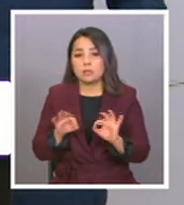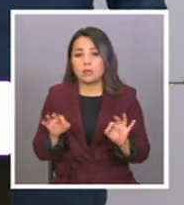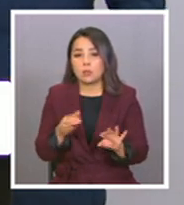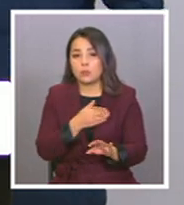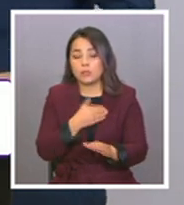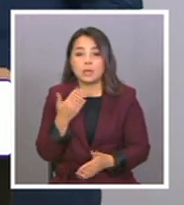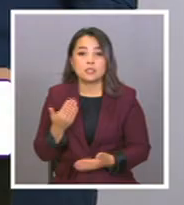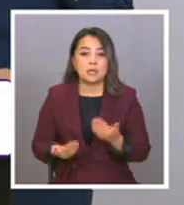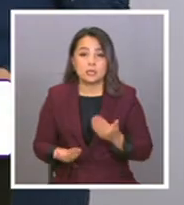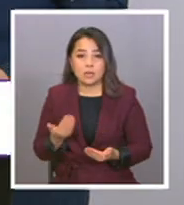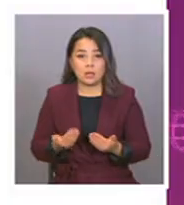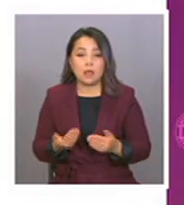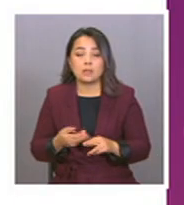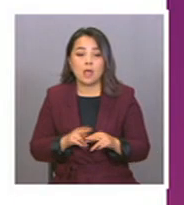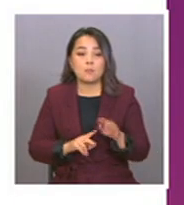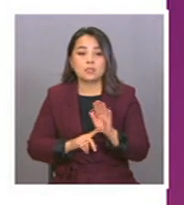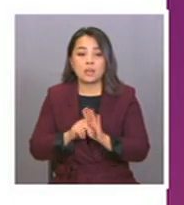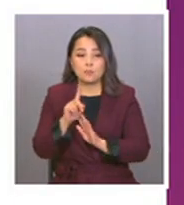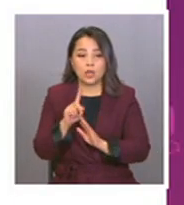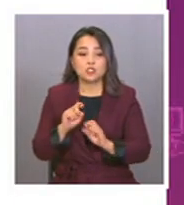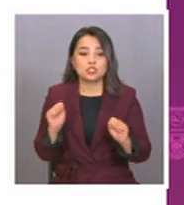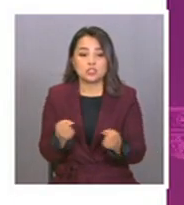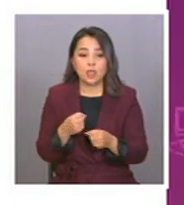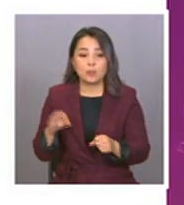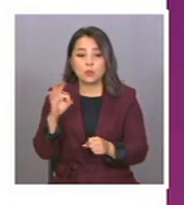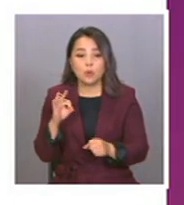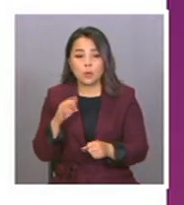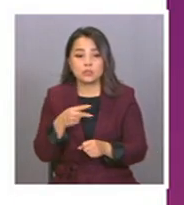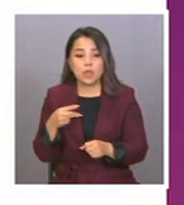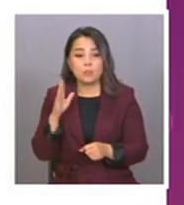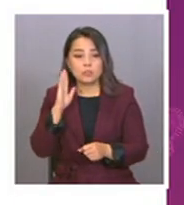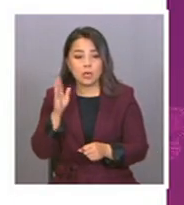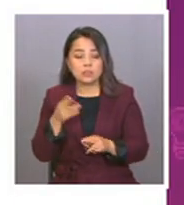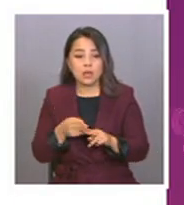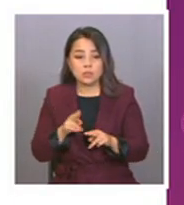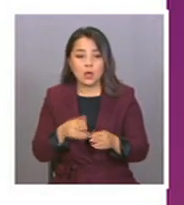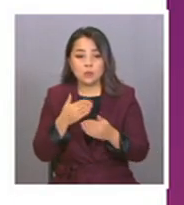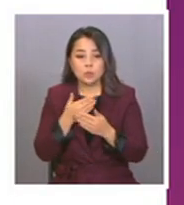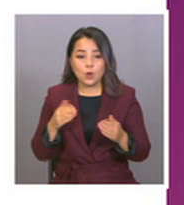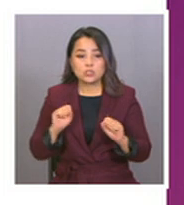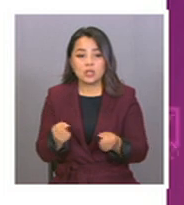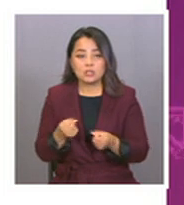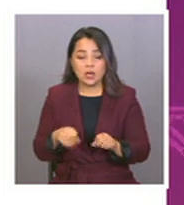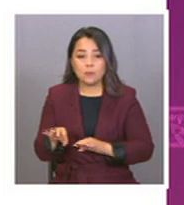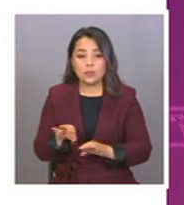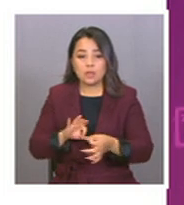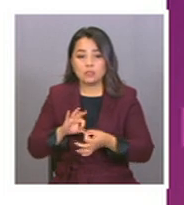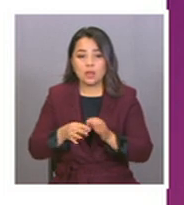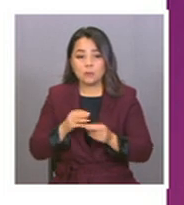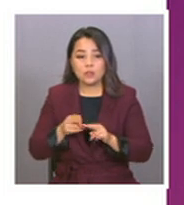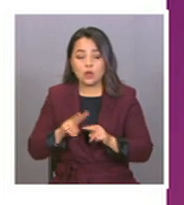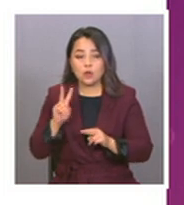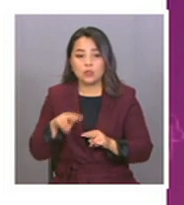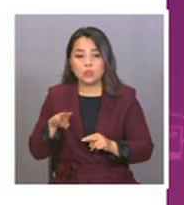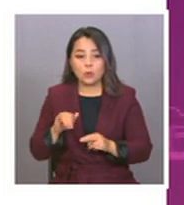егер бастапқы жылдамдық нөлге тең болған кезде, соңғы жылдамдық проекциясы үдеу